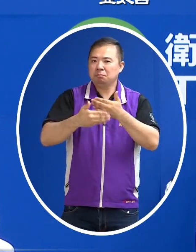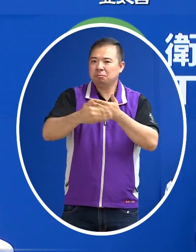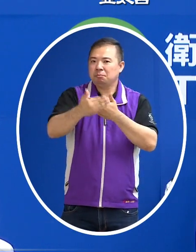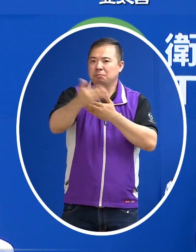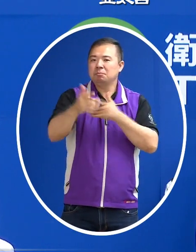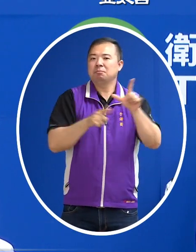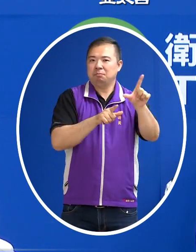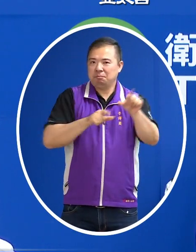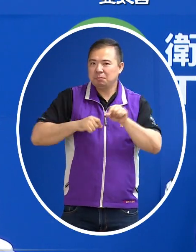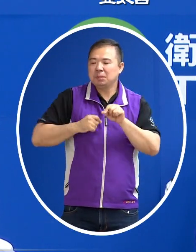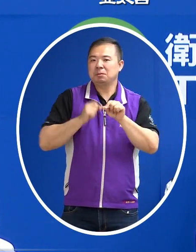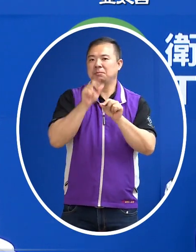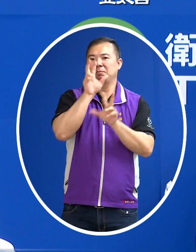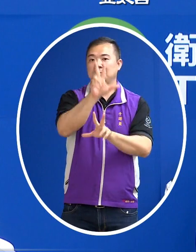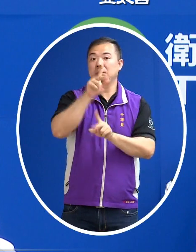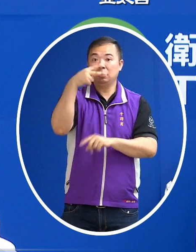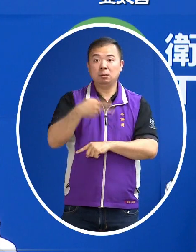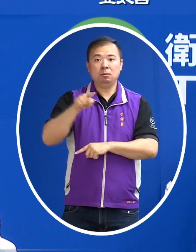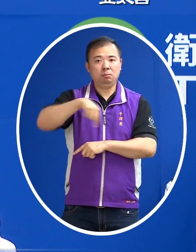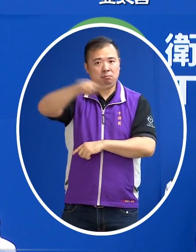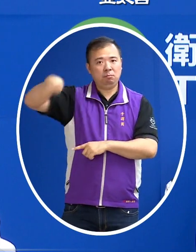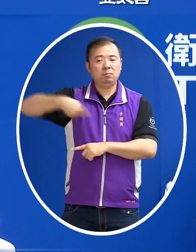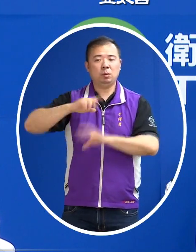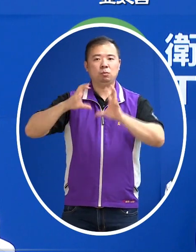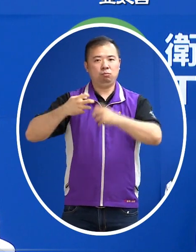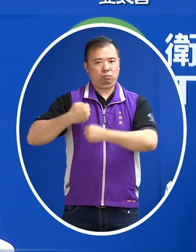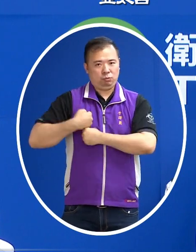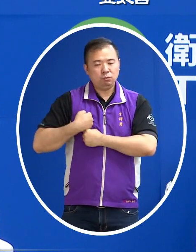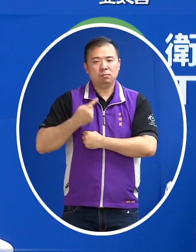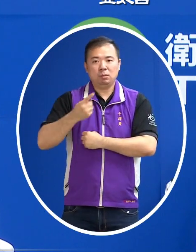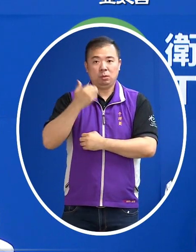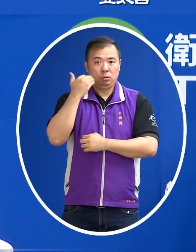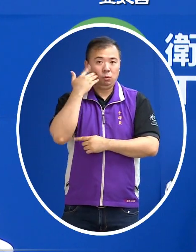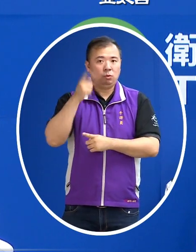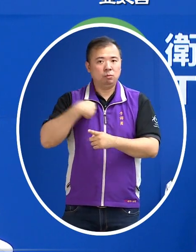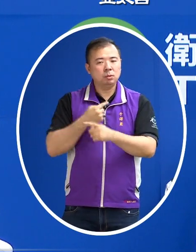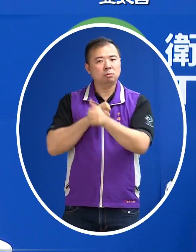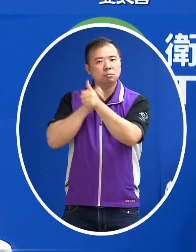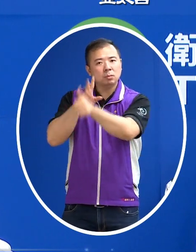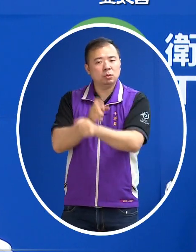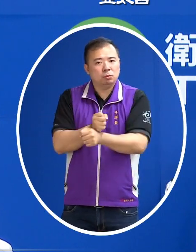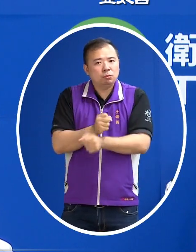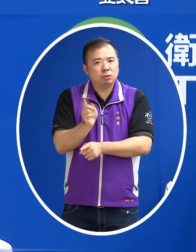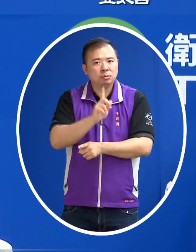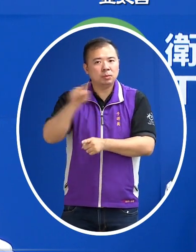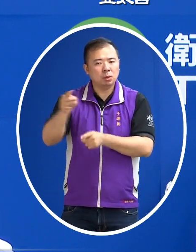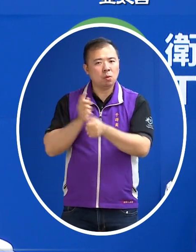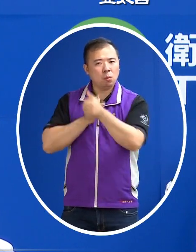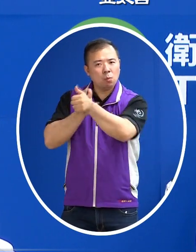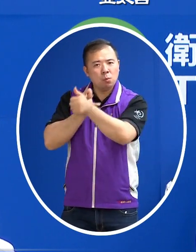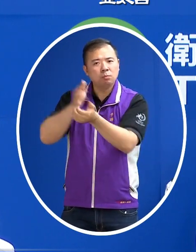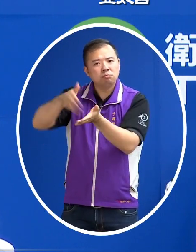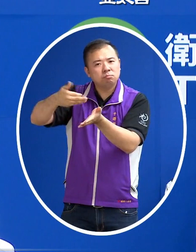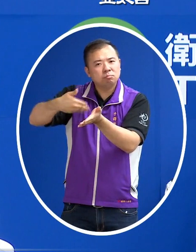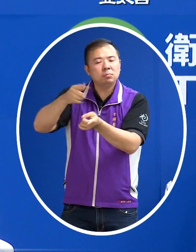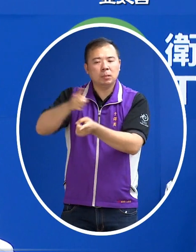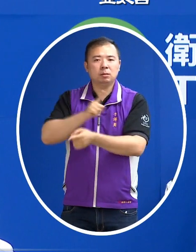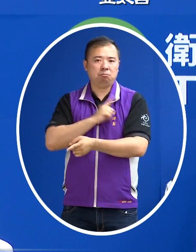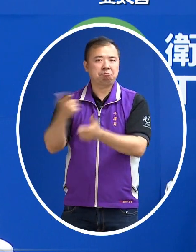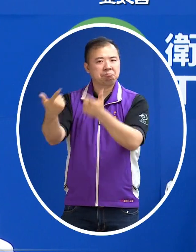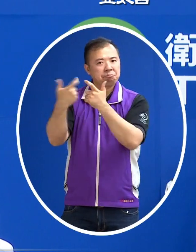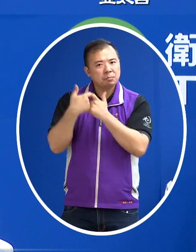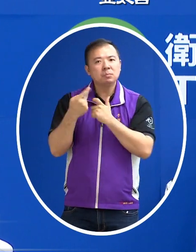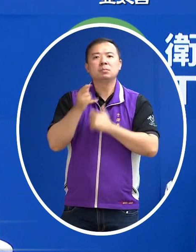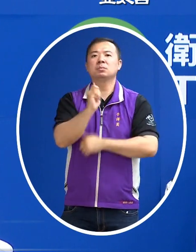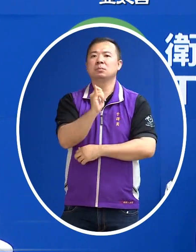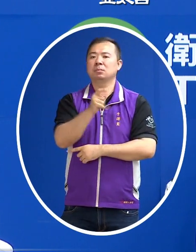国军的官兵也非常的配合，相关的一些讯息也能够让我们疫调能够了解，所以能够很精确的